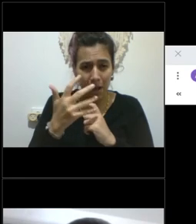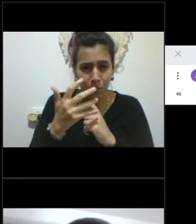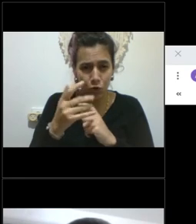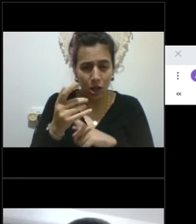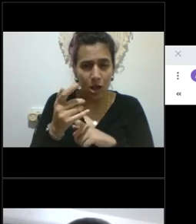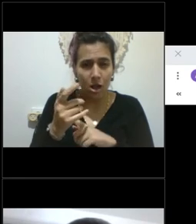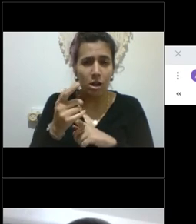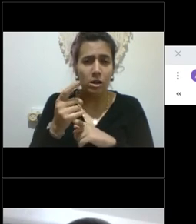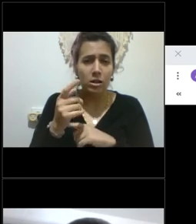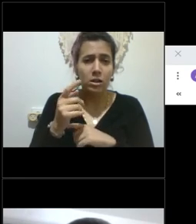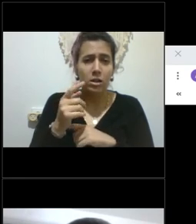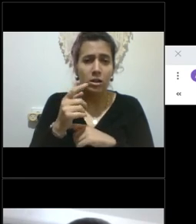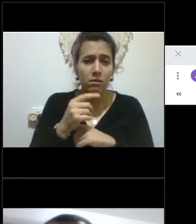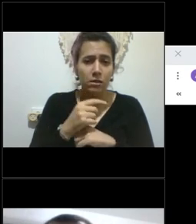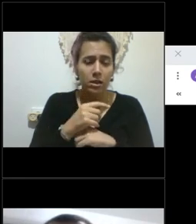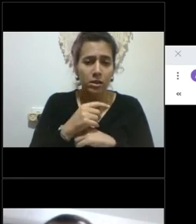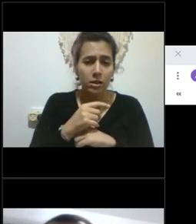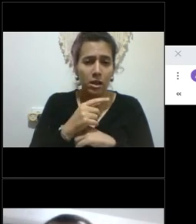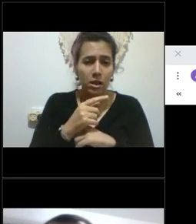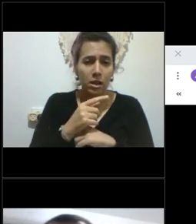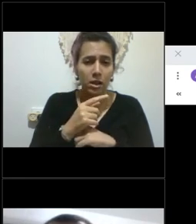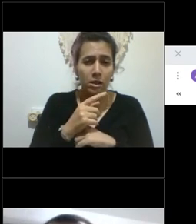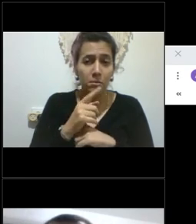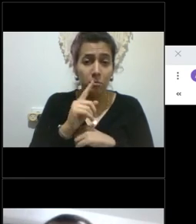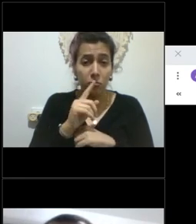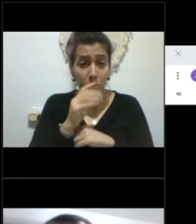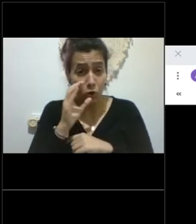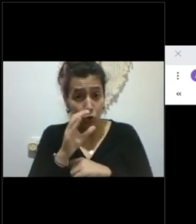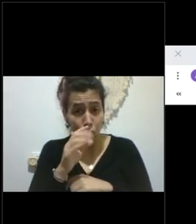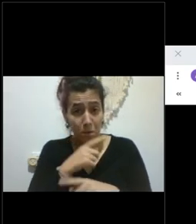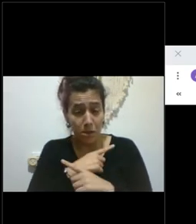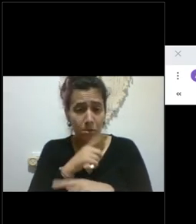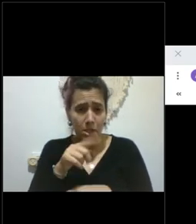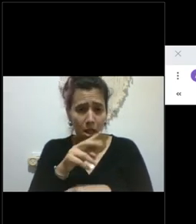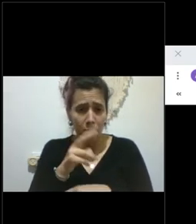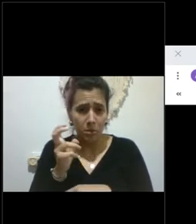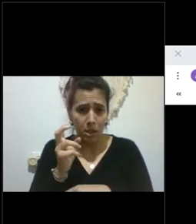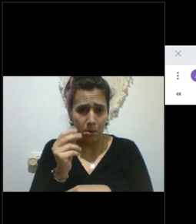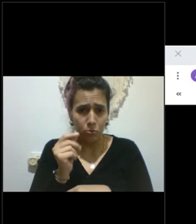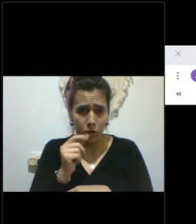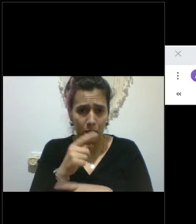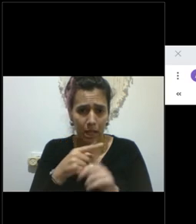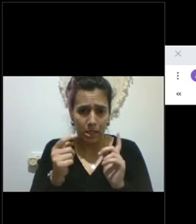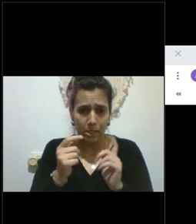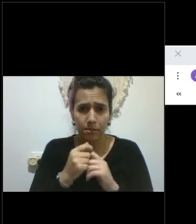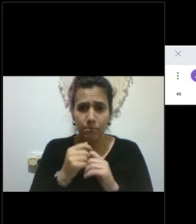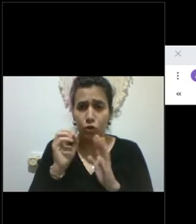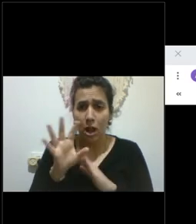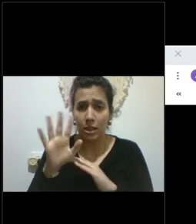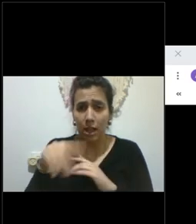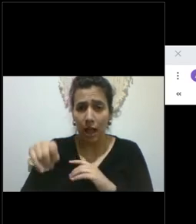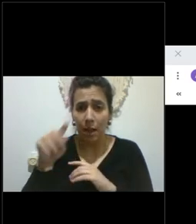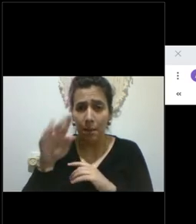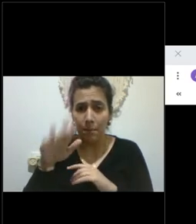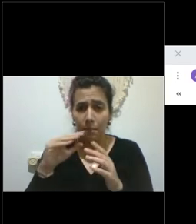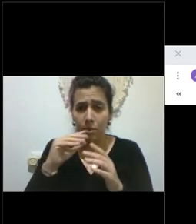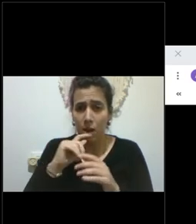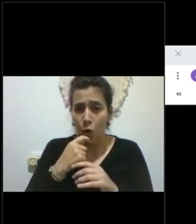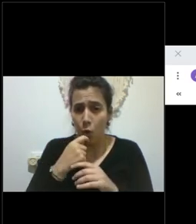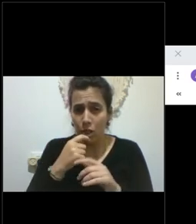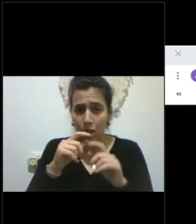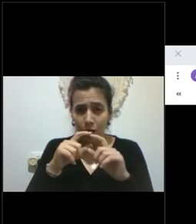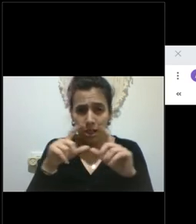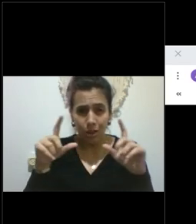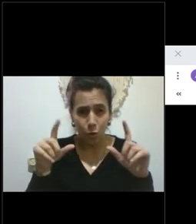ב-1,200. אני שלחתי לכם בצ'אט גם את הכישורים וגם את הקוד קופון שלי, כדי שהמחיר יהיה כמו